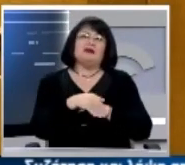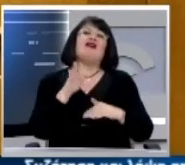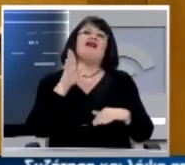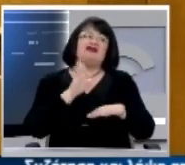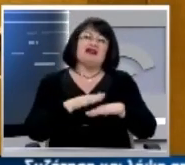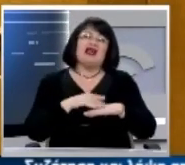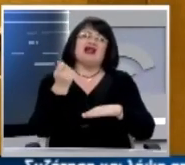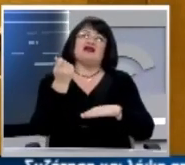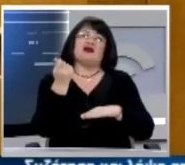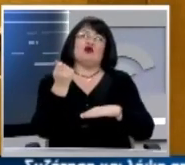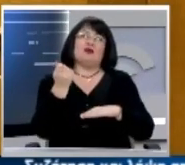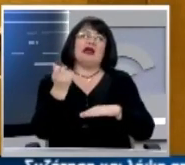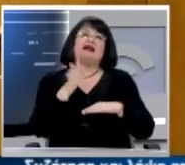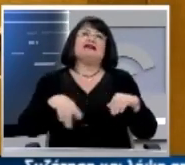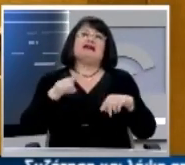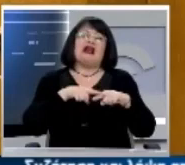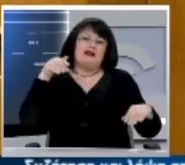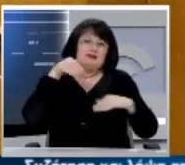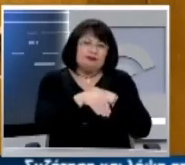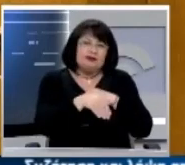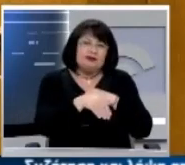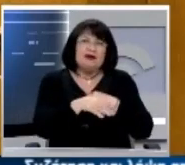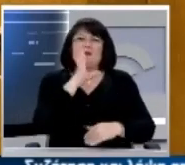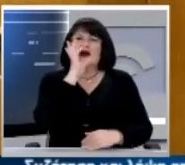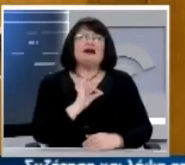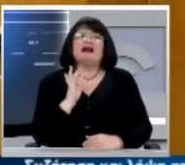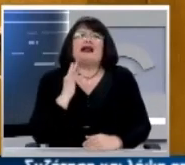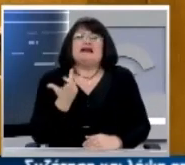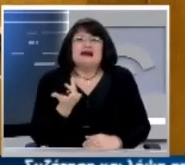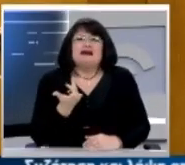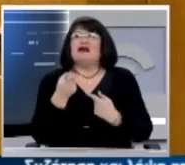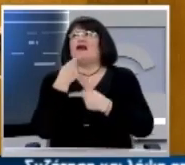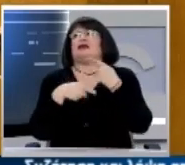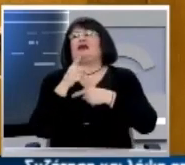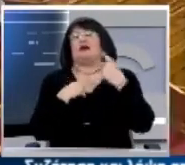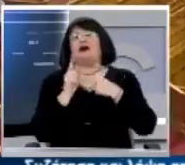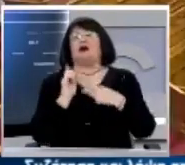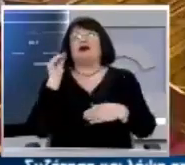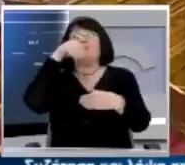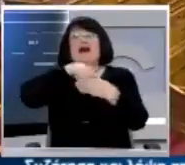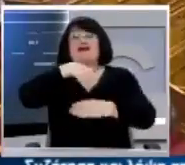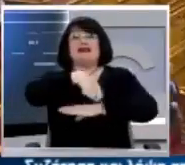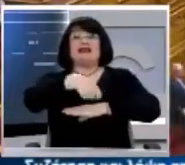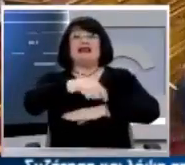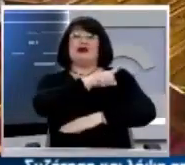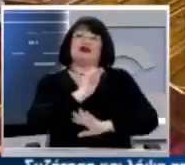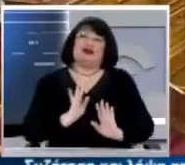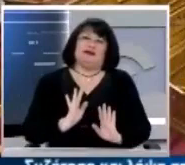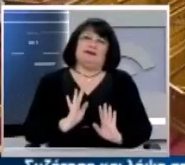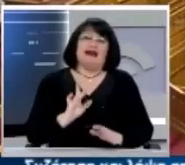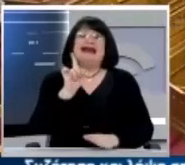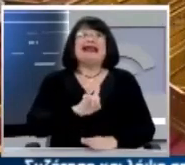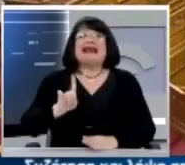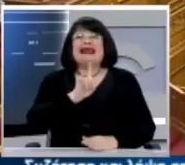στην πραγματικότητα απαντώνταν με τι, ότι δήθεν αυτό ήταν παρέμβαση στη δικαιοσύνη. Ο κύριος Μητσοτάκης λοιπόν δεν έχει καν